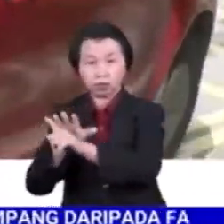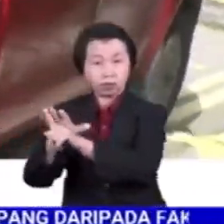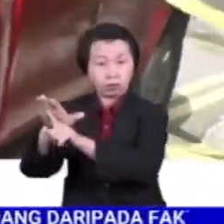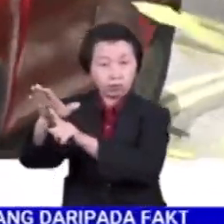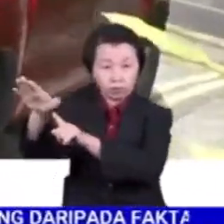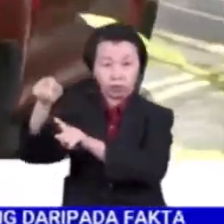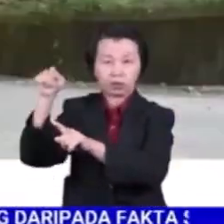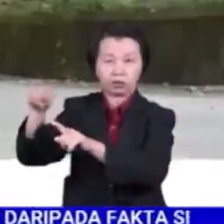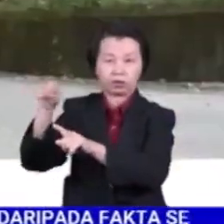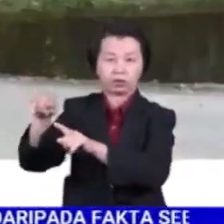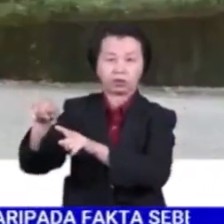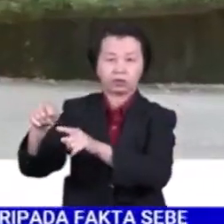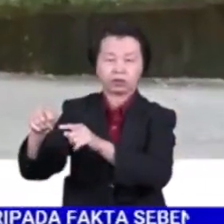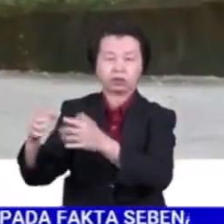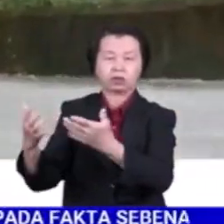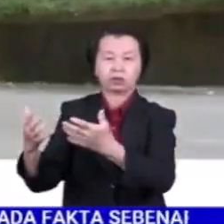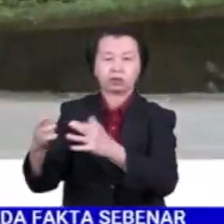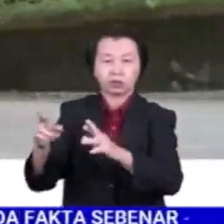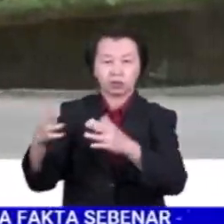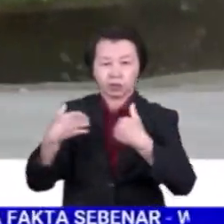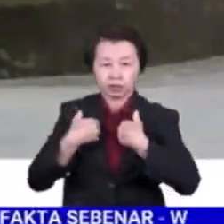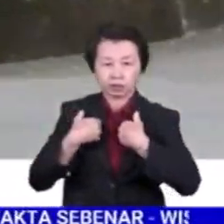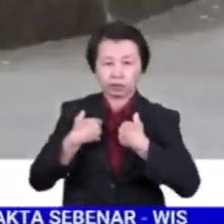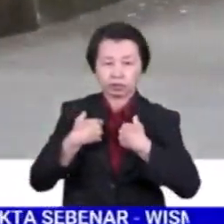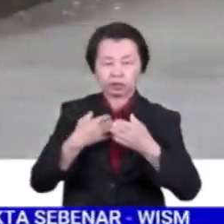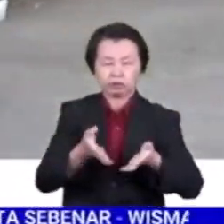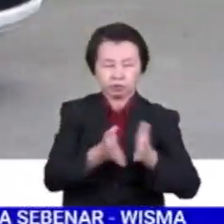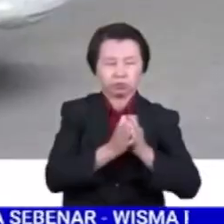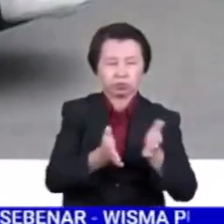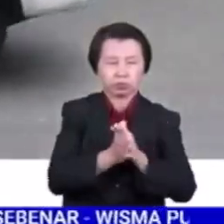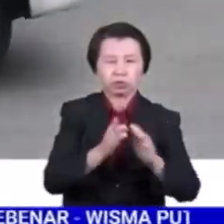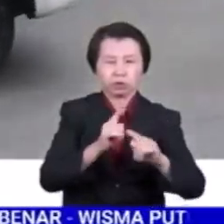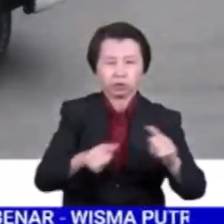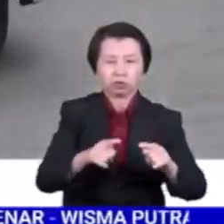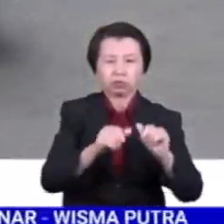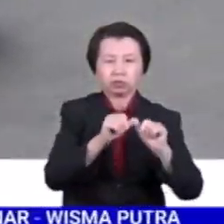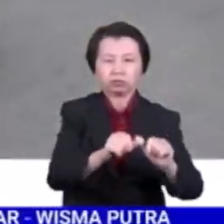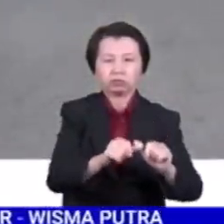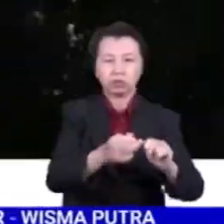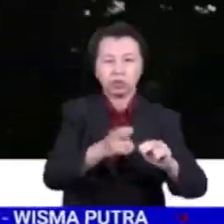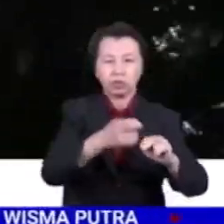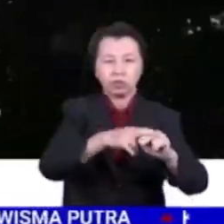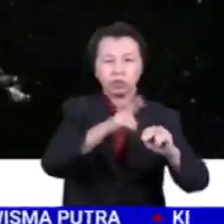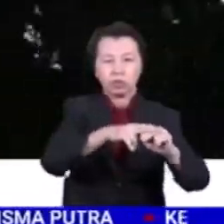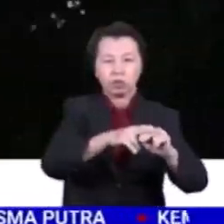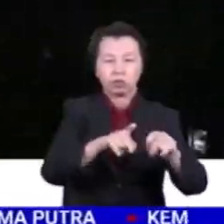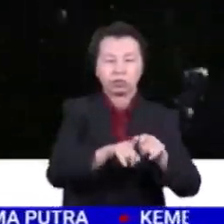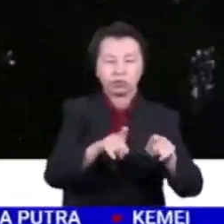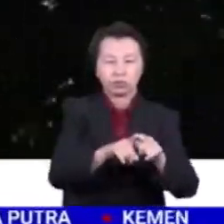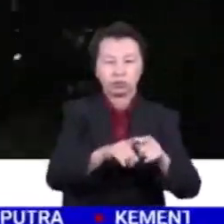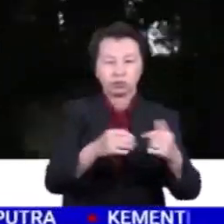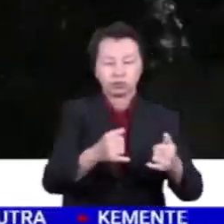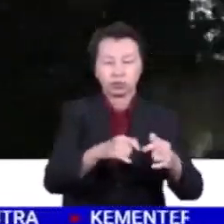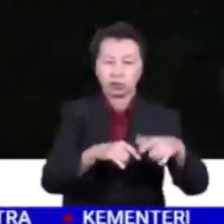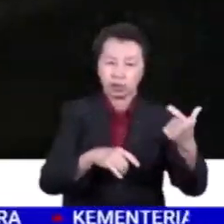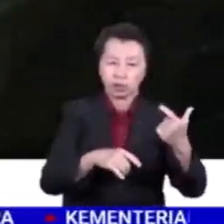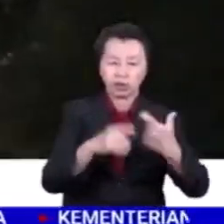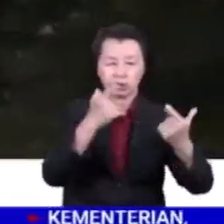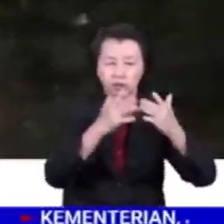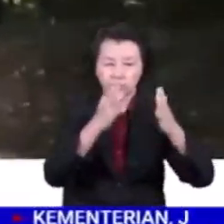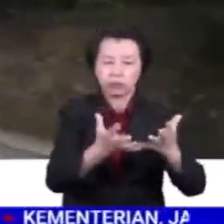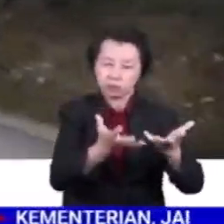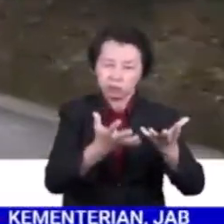terhadap kereta api kabel sedia ada. Permintaannya bagaimanapun terus meningkat sebagai inisiatif lain